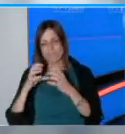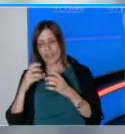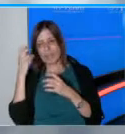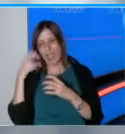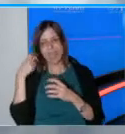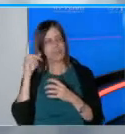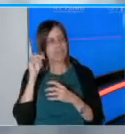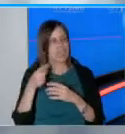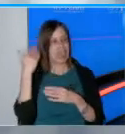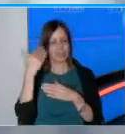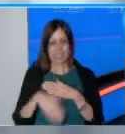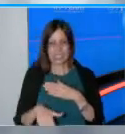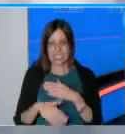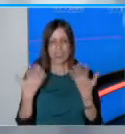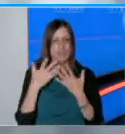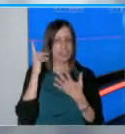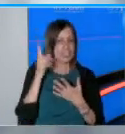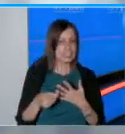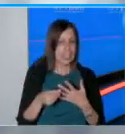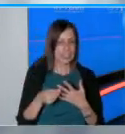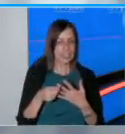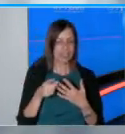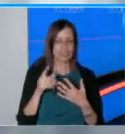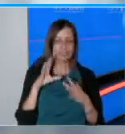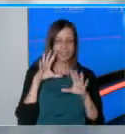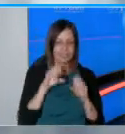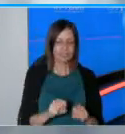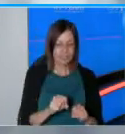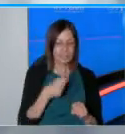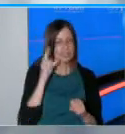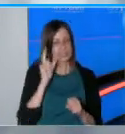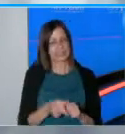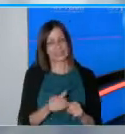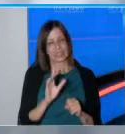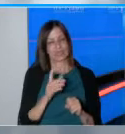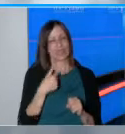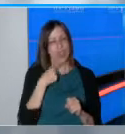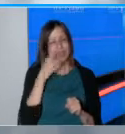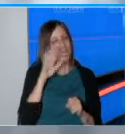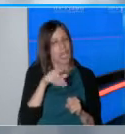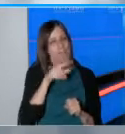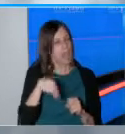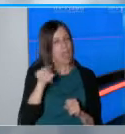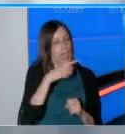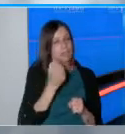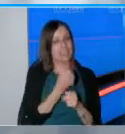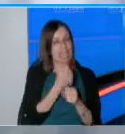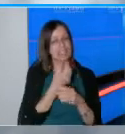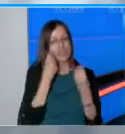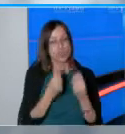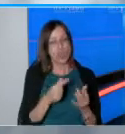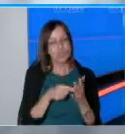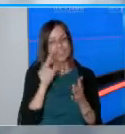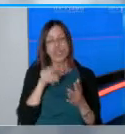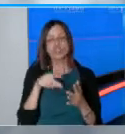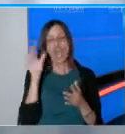צריכה להיפסק, ואיפה שצריך לשים את היד, לשים את היד. ואני אומר לך שגם לכם זה יעשה טוב. כי יש פה